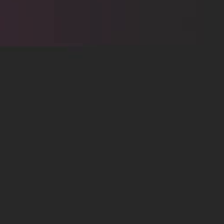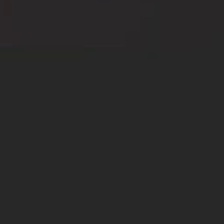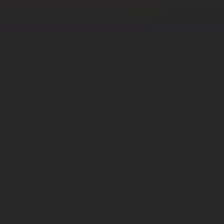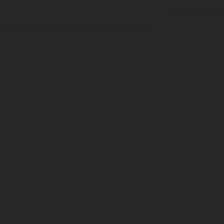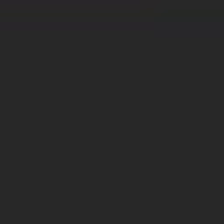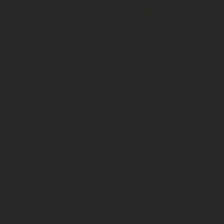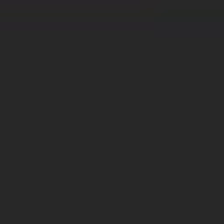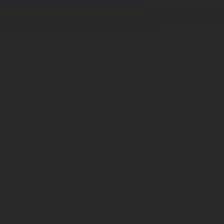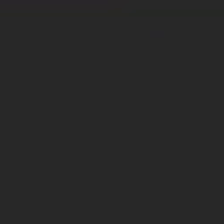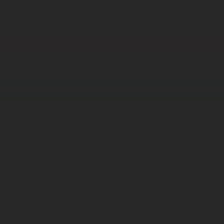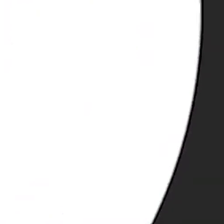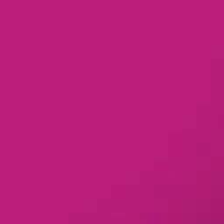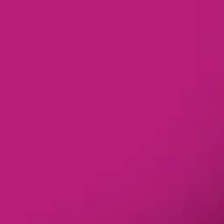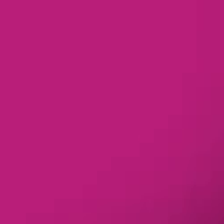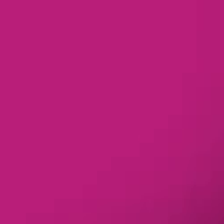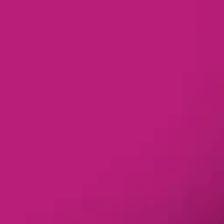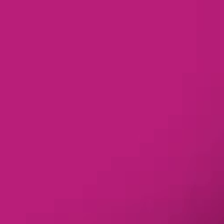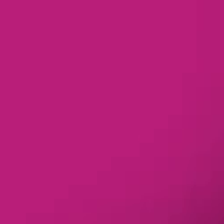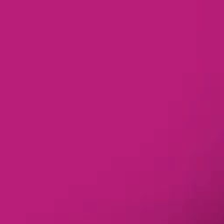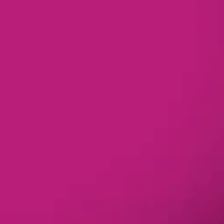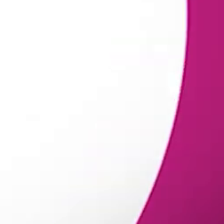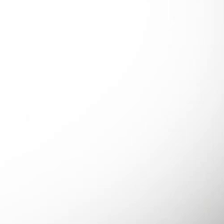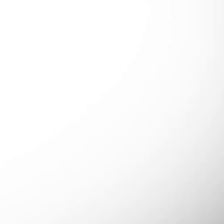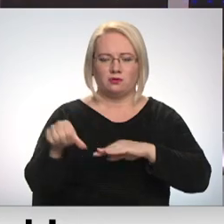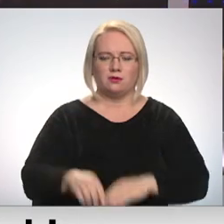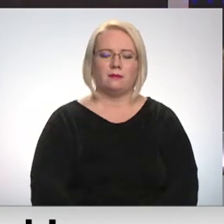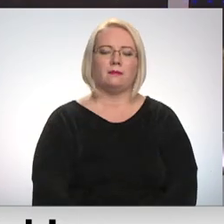Re! Viss ēters ir te!